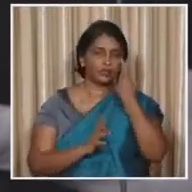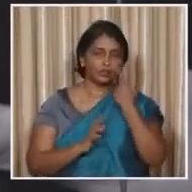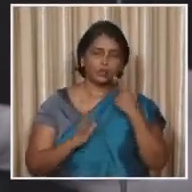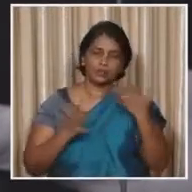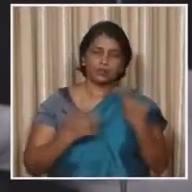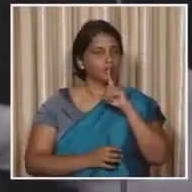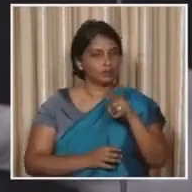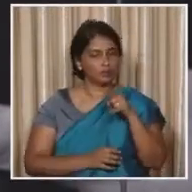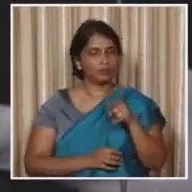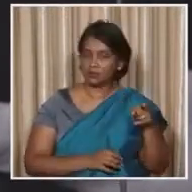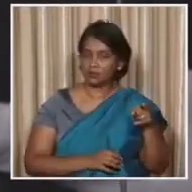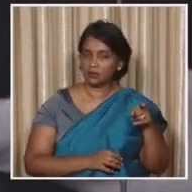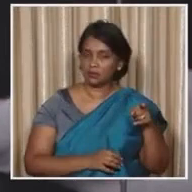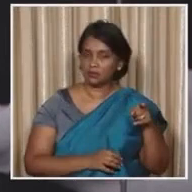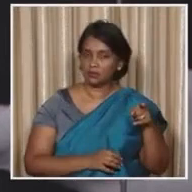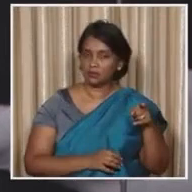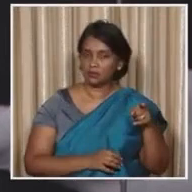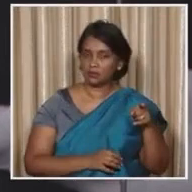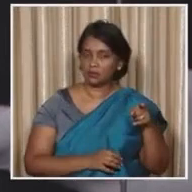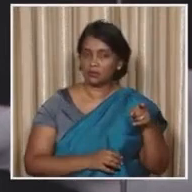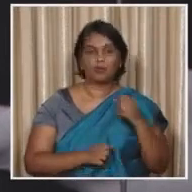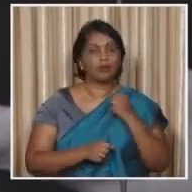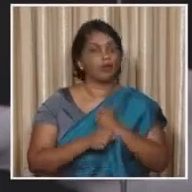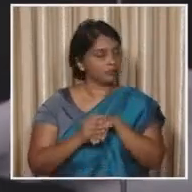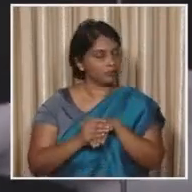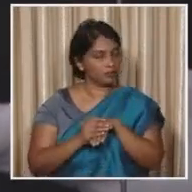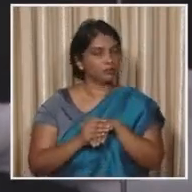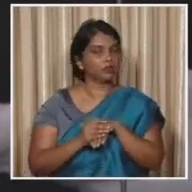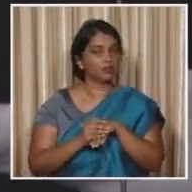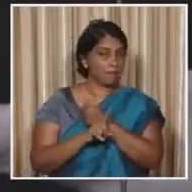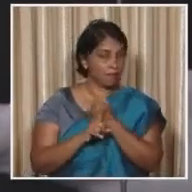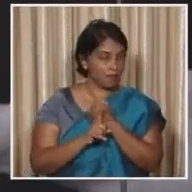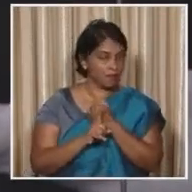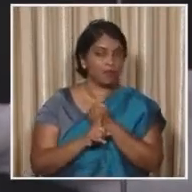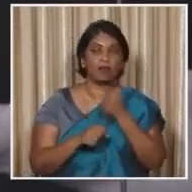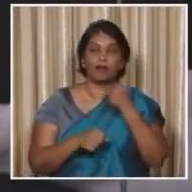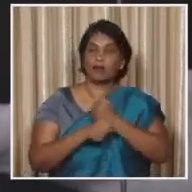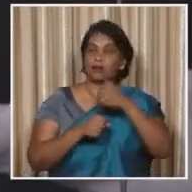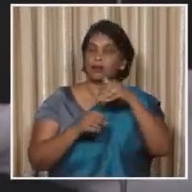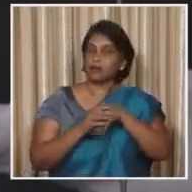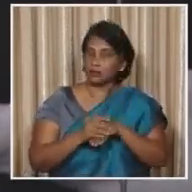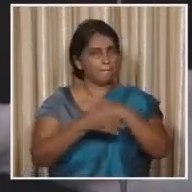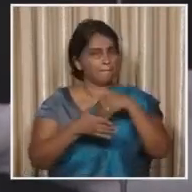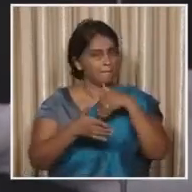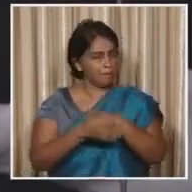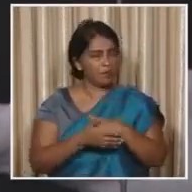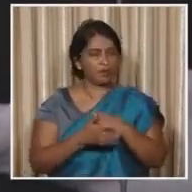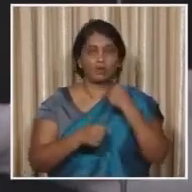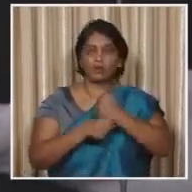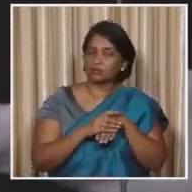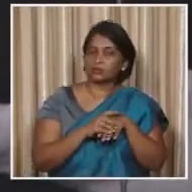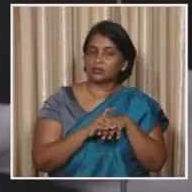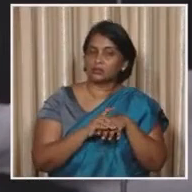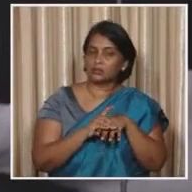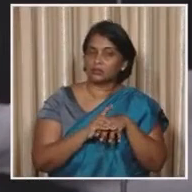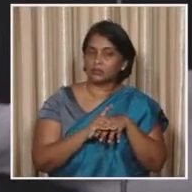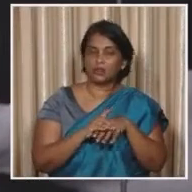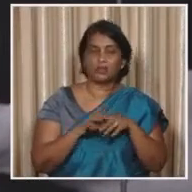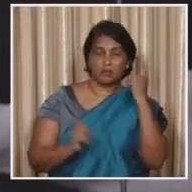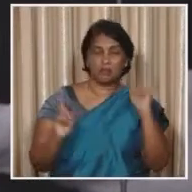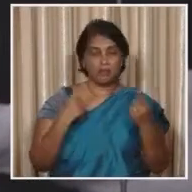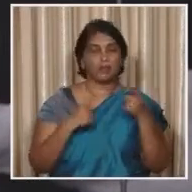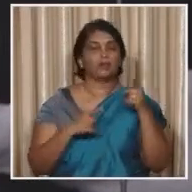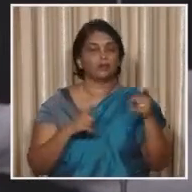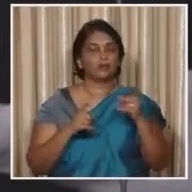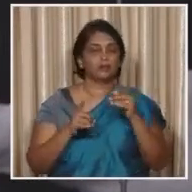උනා කියන්න තියෙන්නේ මේ ආණ්ඩු පක්ෂයේ බලපෑමට, ආණ්ඩු පක්ෂයෙන් එන පීඩණයට, ආණ්ඩු පක්ෂයෙන් එන